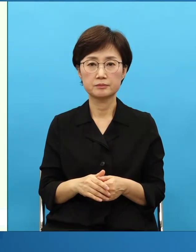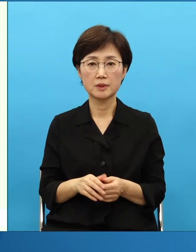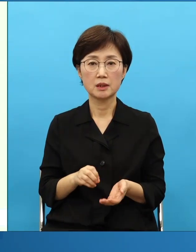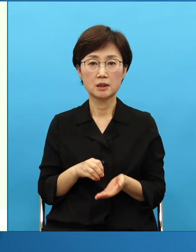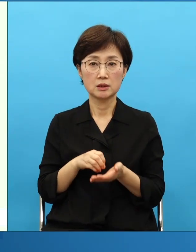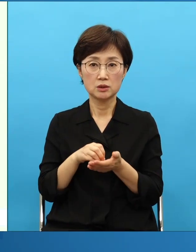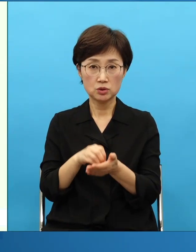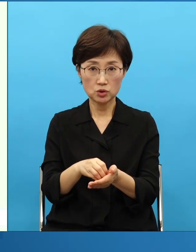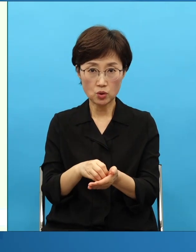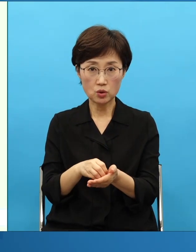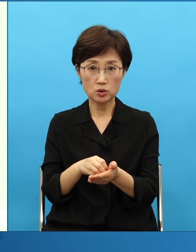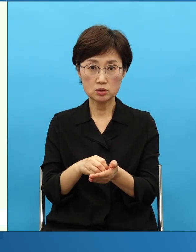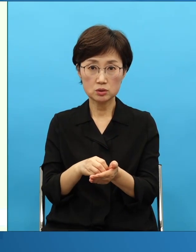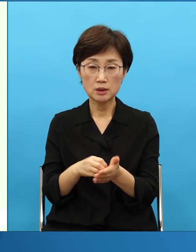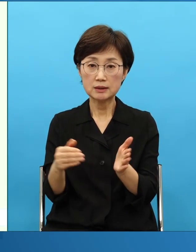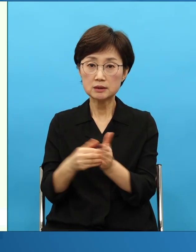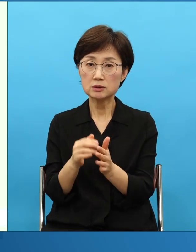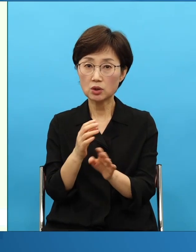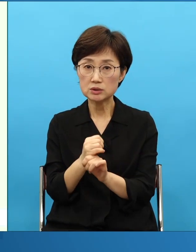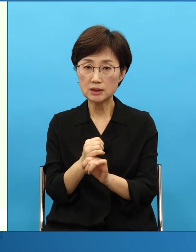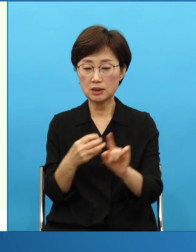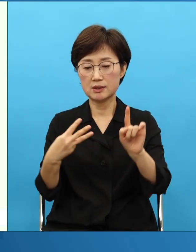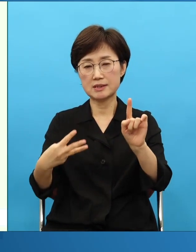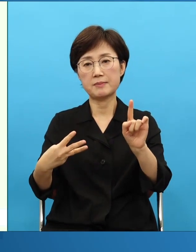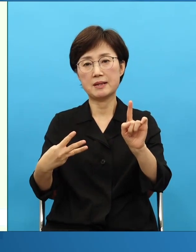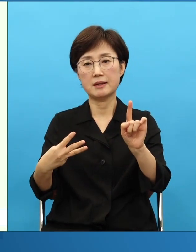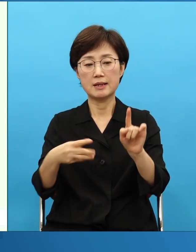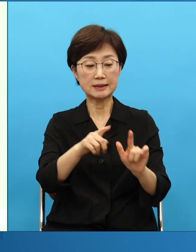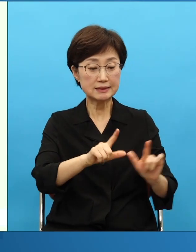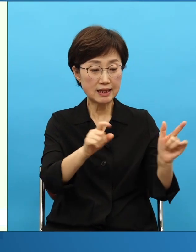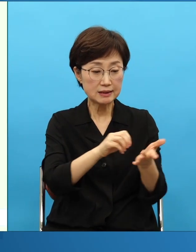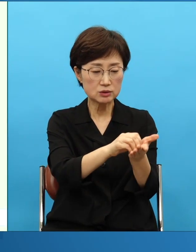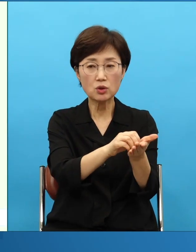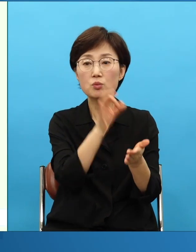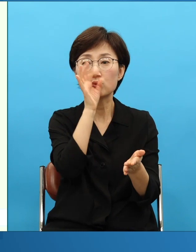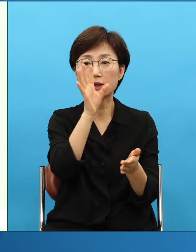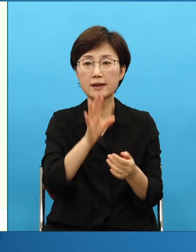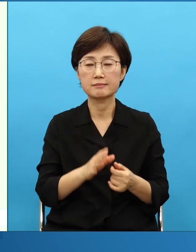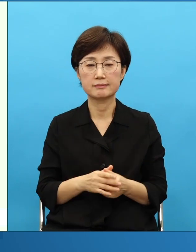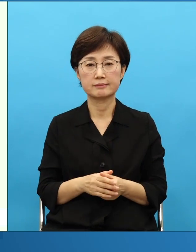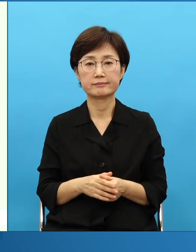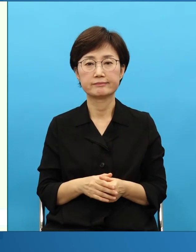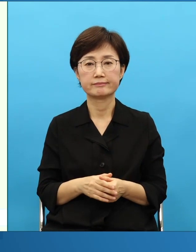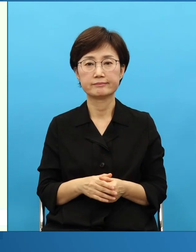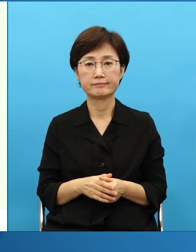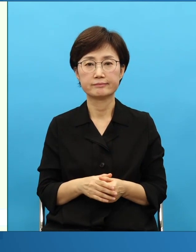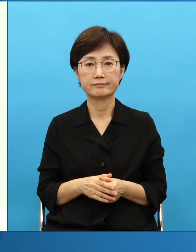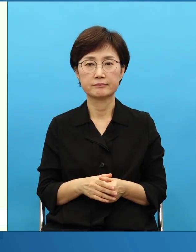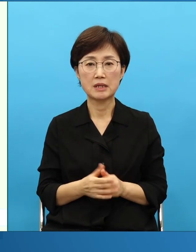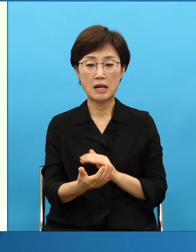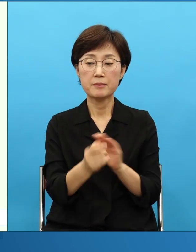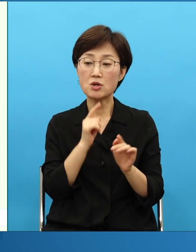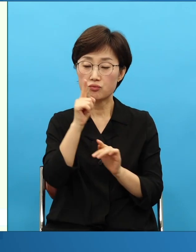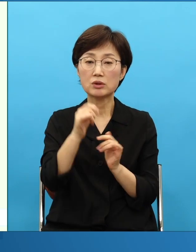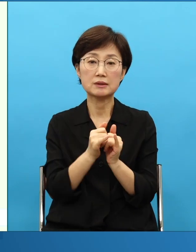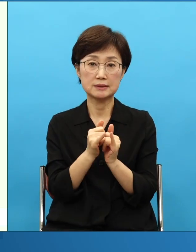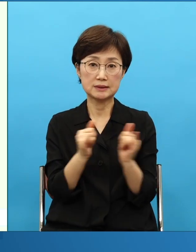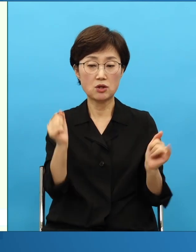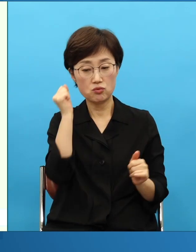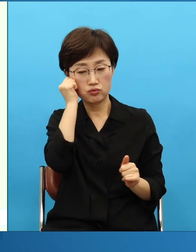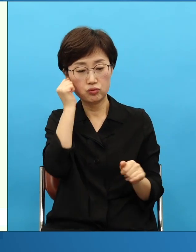등록은 오는 1월 3일까지 받으며 당일 등록은 받지 않습니다. 사전 신청자에 한해